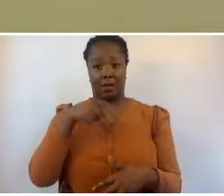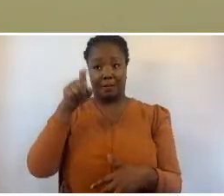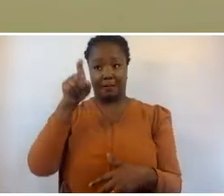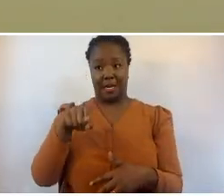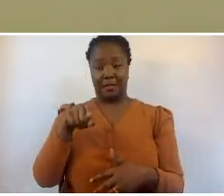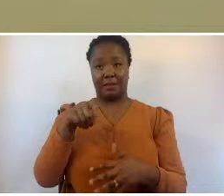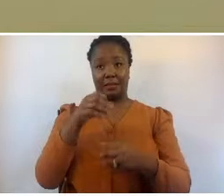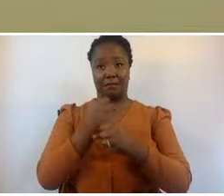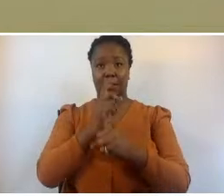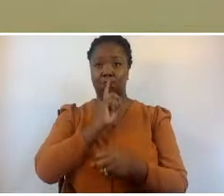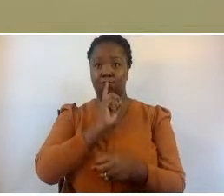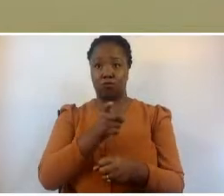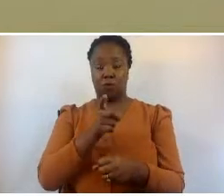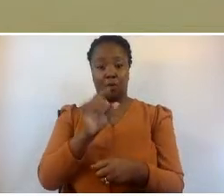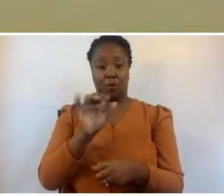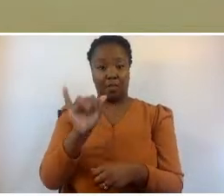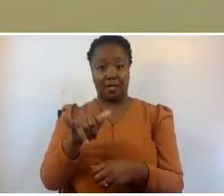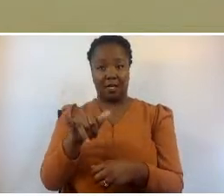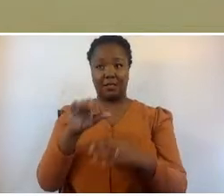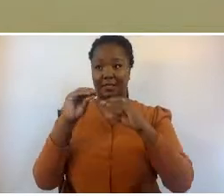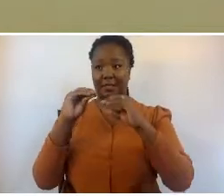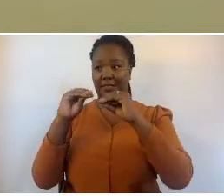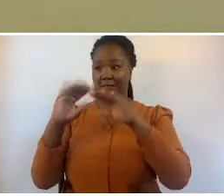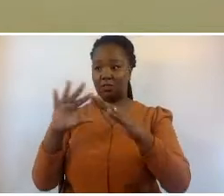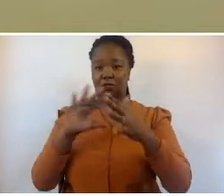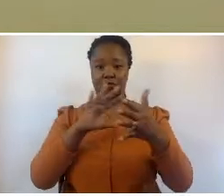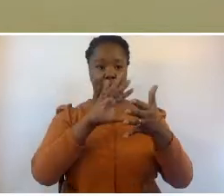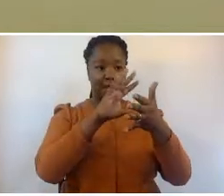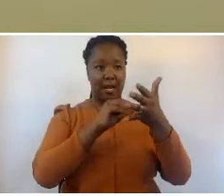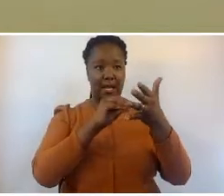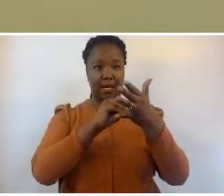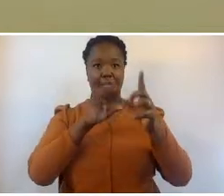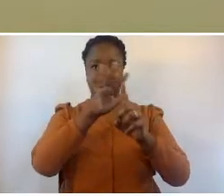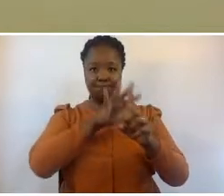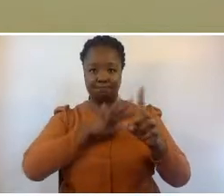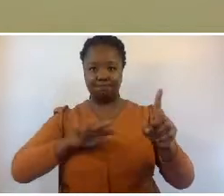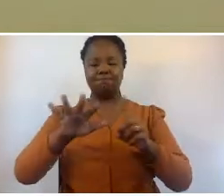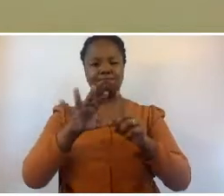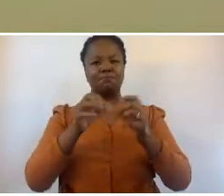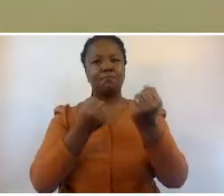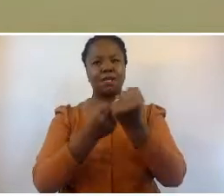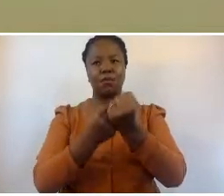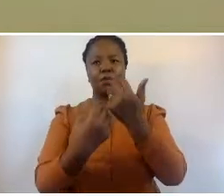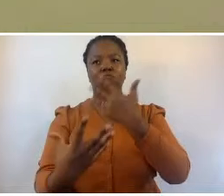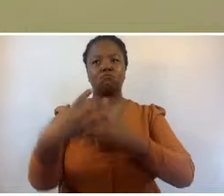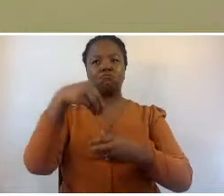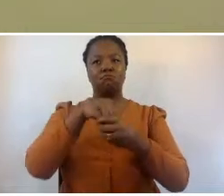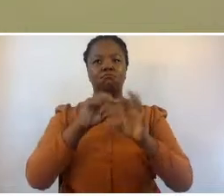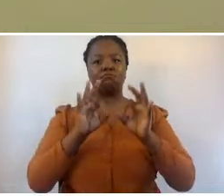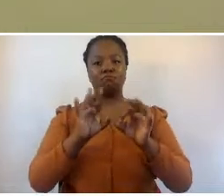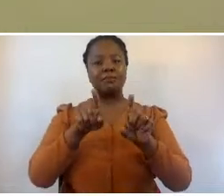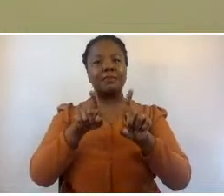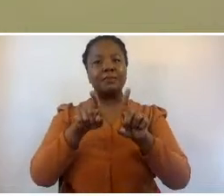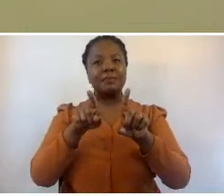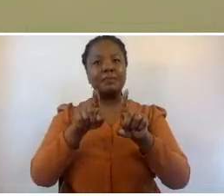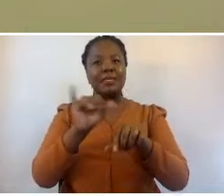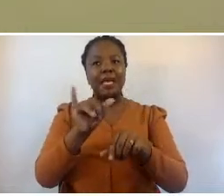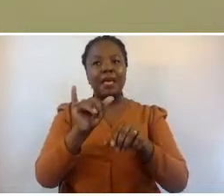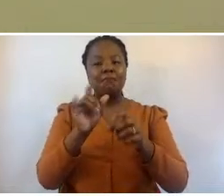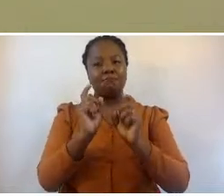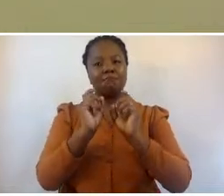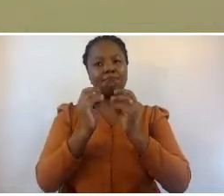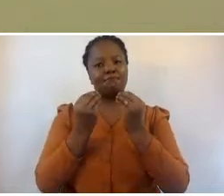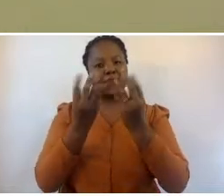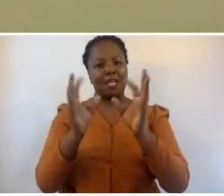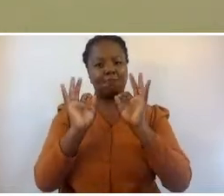nous devons veiller à ce que les environnements d'enseignement et d'apprentissage soient pleinement inclusifs et garantissent des conditions de travail décentes. Ce